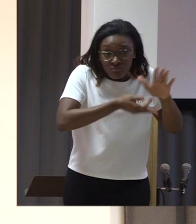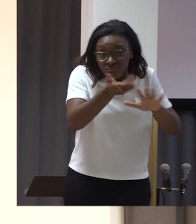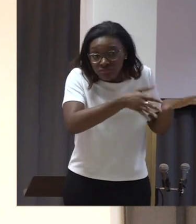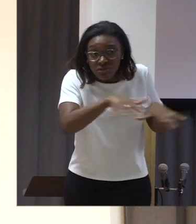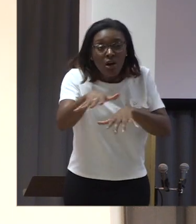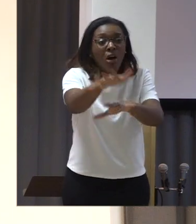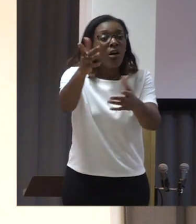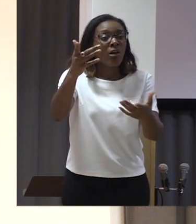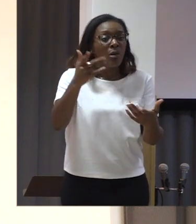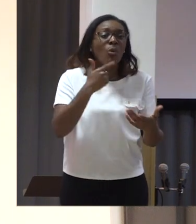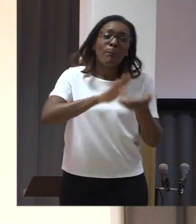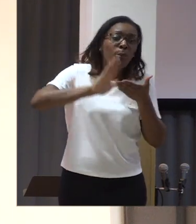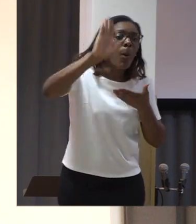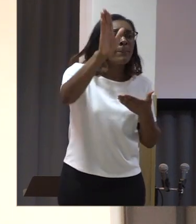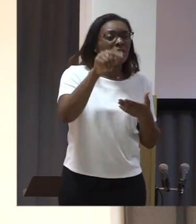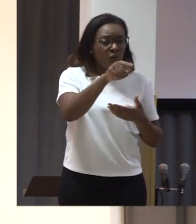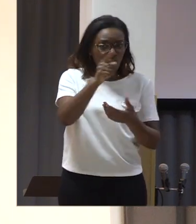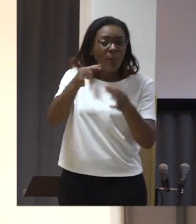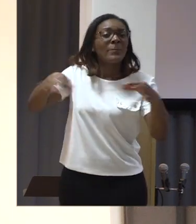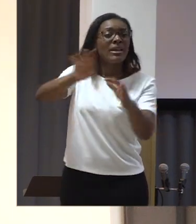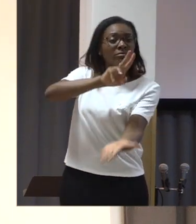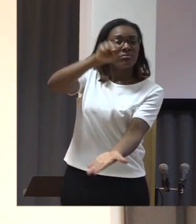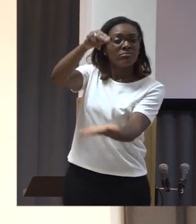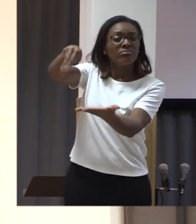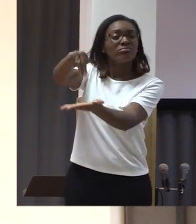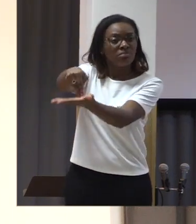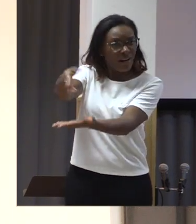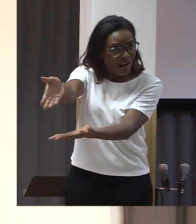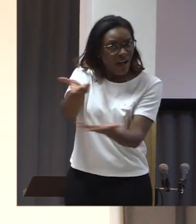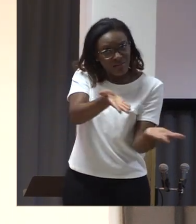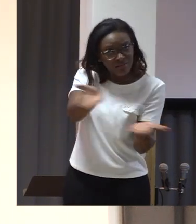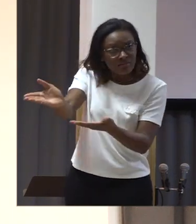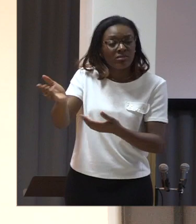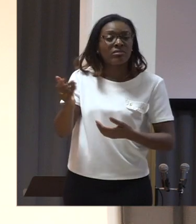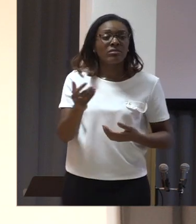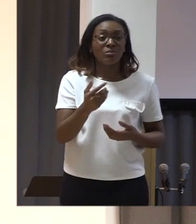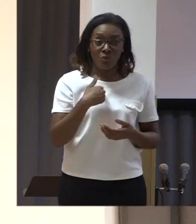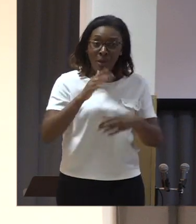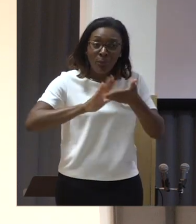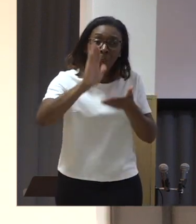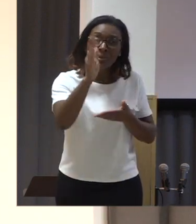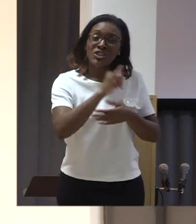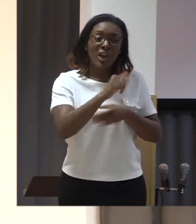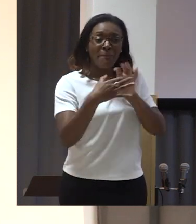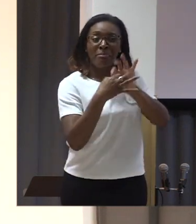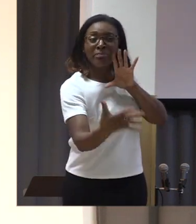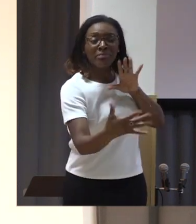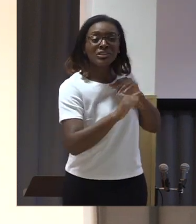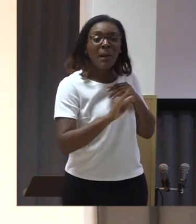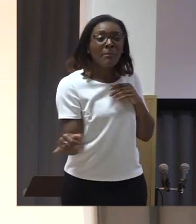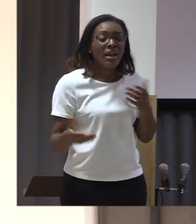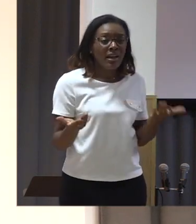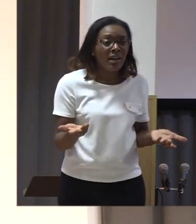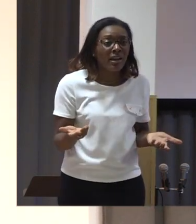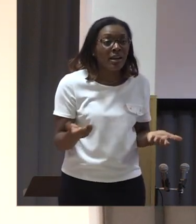à vos ancêtres de vous donner. J'ai dit jamais je ne romprai mon alliance avec vous. Quant à vous, vous ne